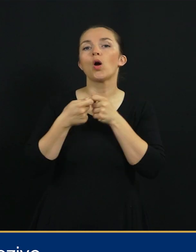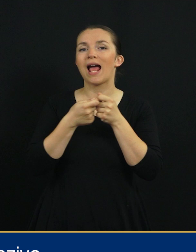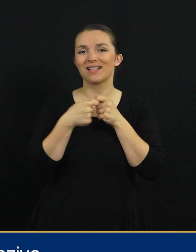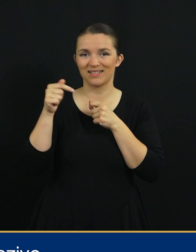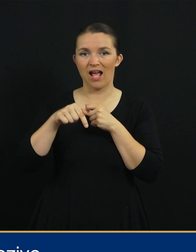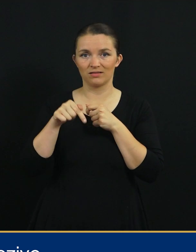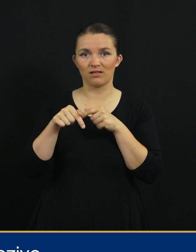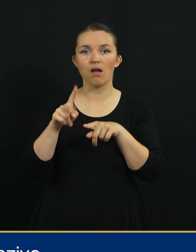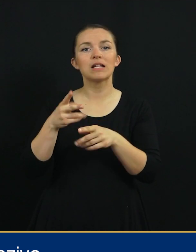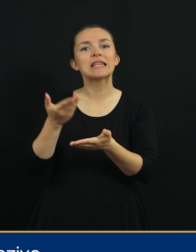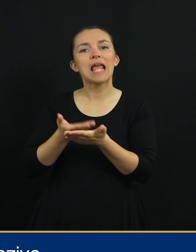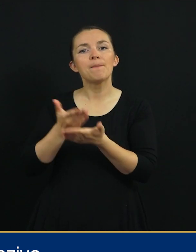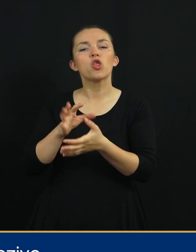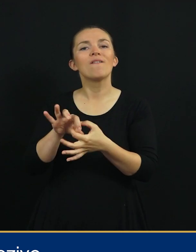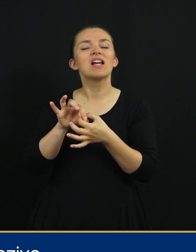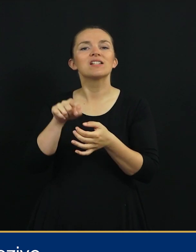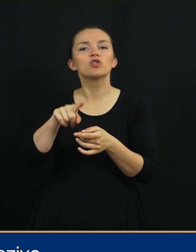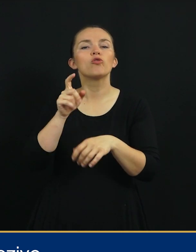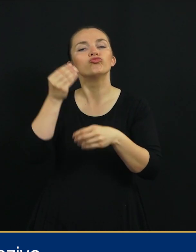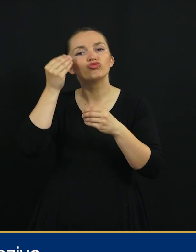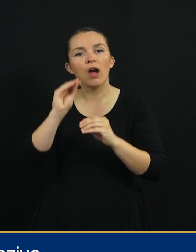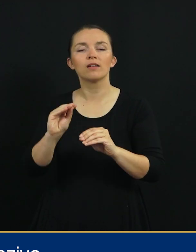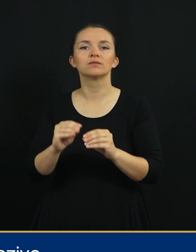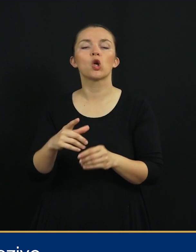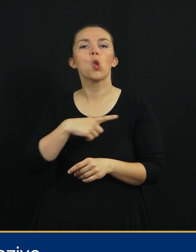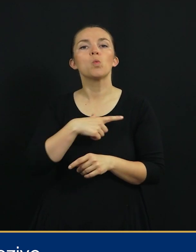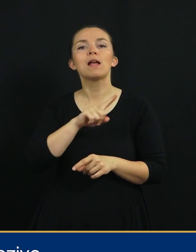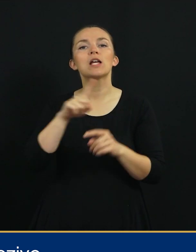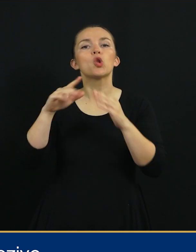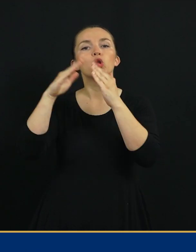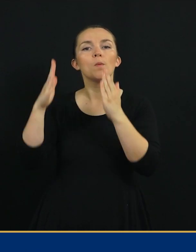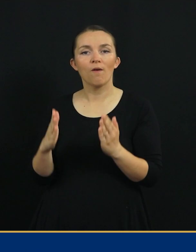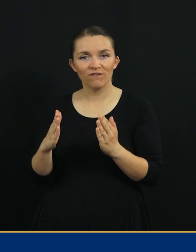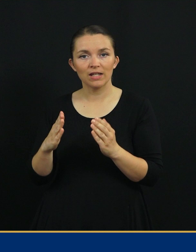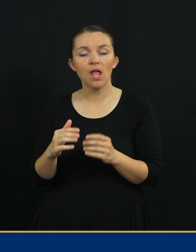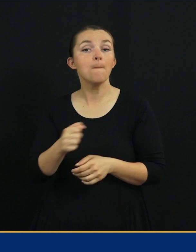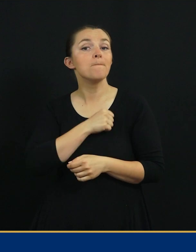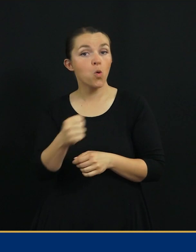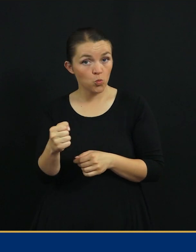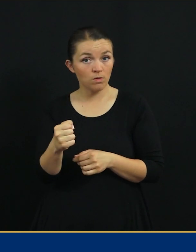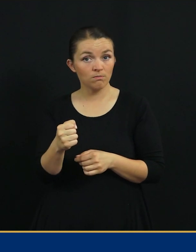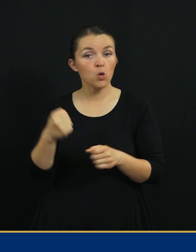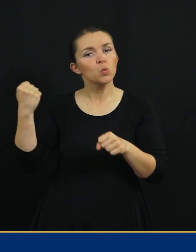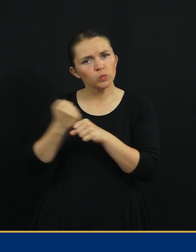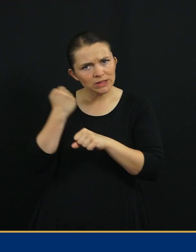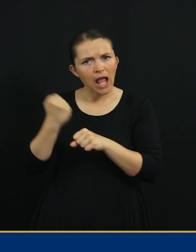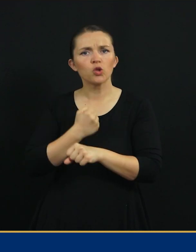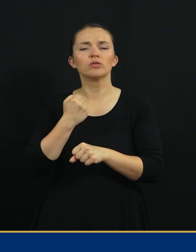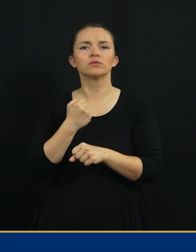Organizacije, katere temeljno vezivo so čast, ljubezen do domovine, pogum,